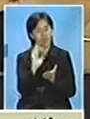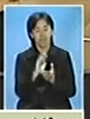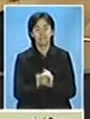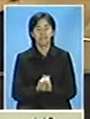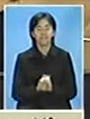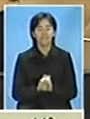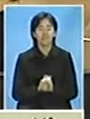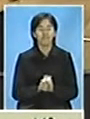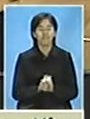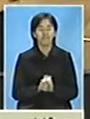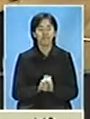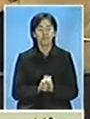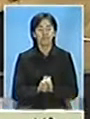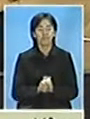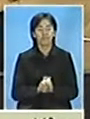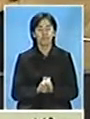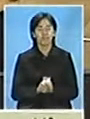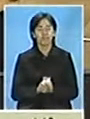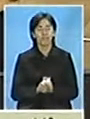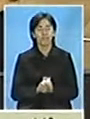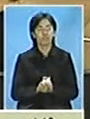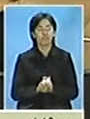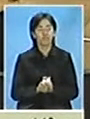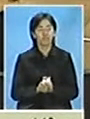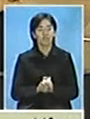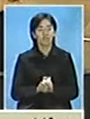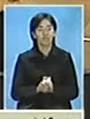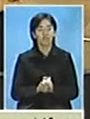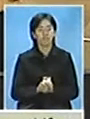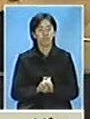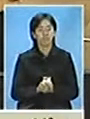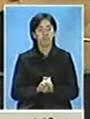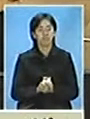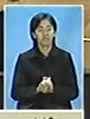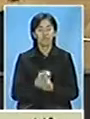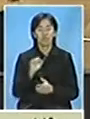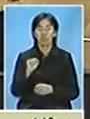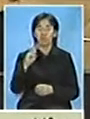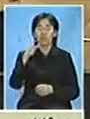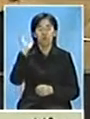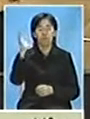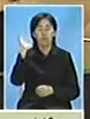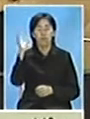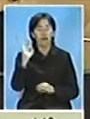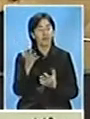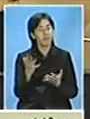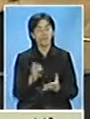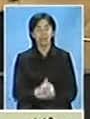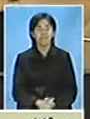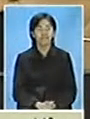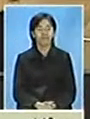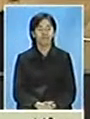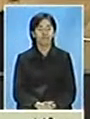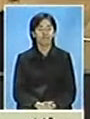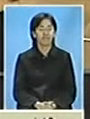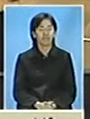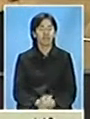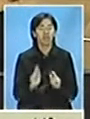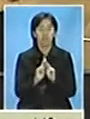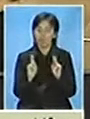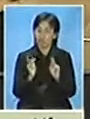ไม่เกี่ยวข้องยกเว้นสมาชิกจะชี้ให้กรรมธิการได้เห็นแต่ท่านสมาชิกก็ไม่ได้อภิปรายในส่วนนี้แต่ท่านกรรมธิ